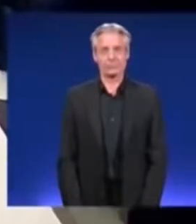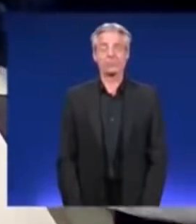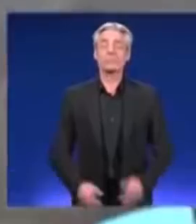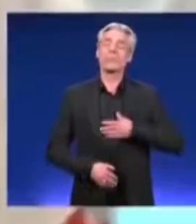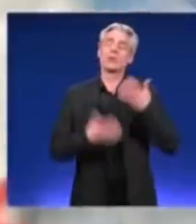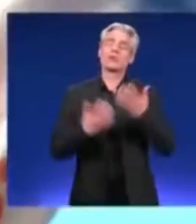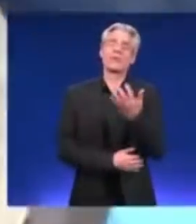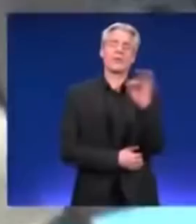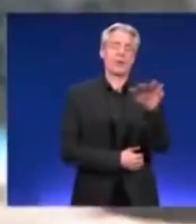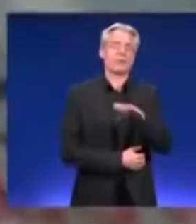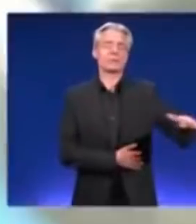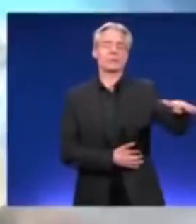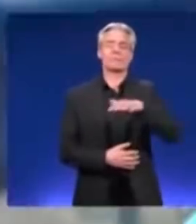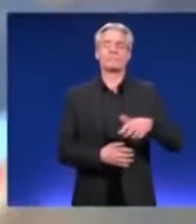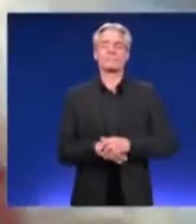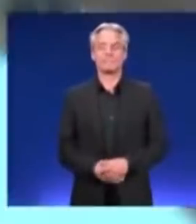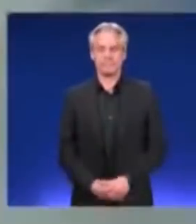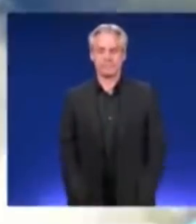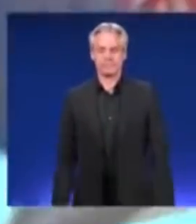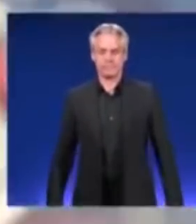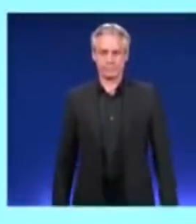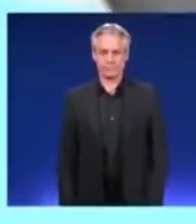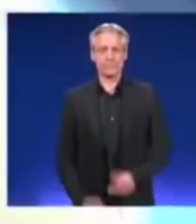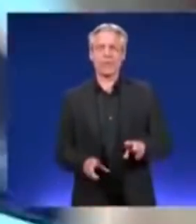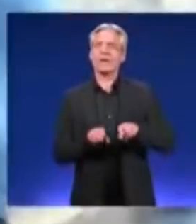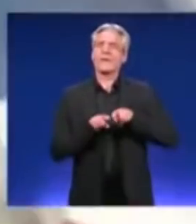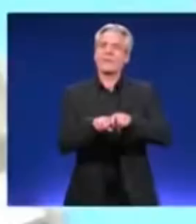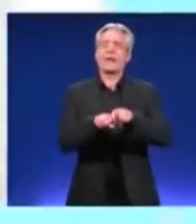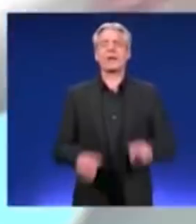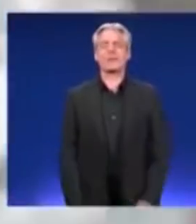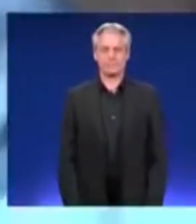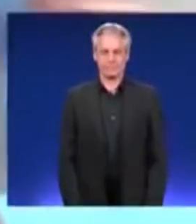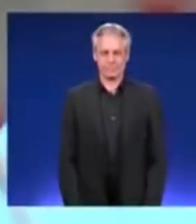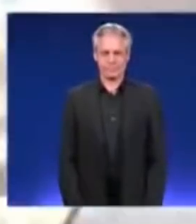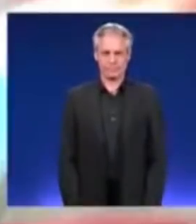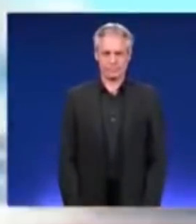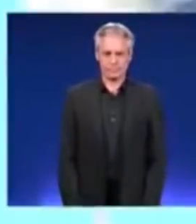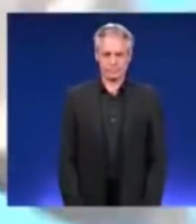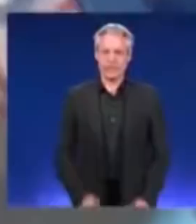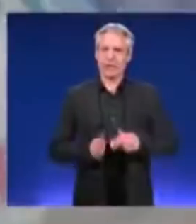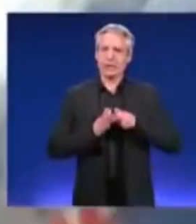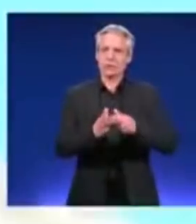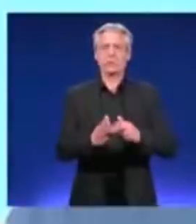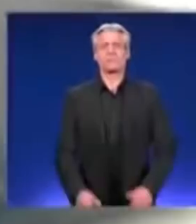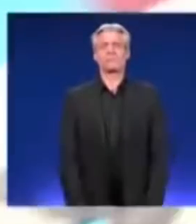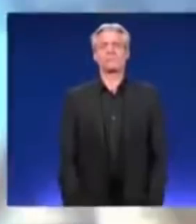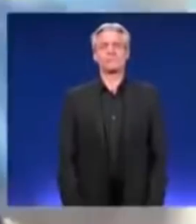Je veux une France fidèle